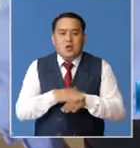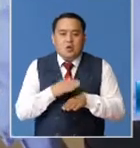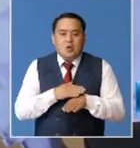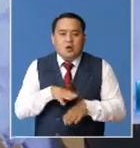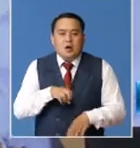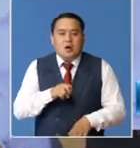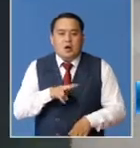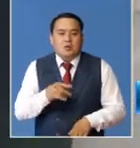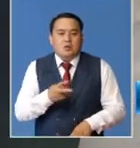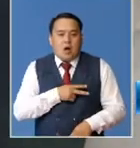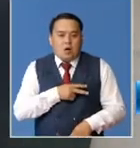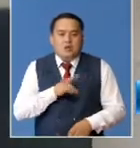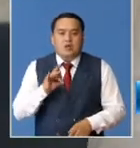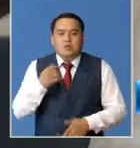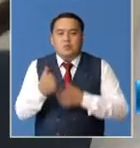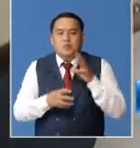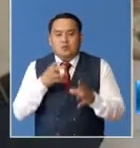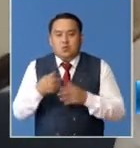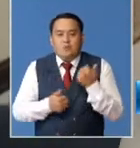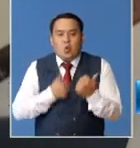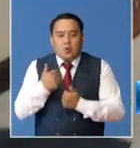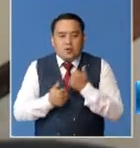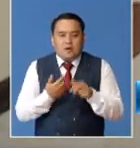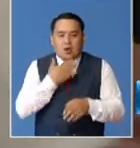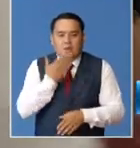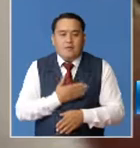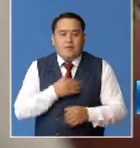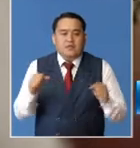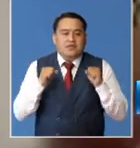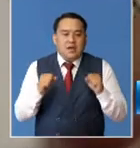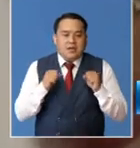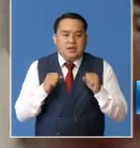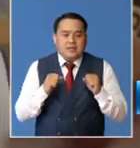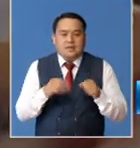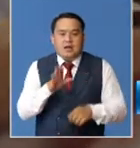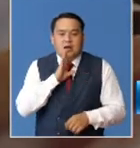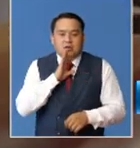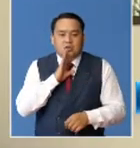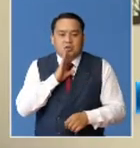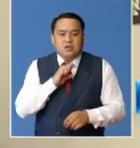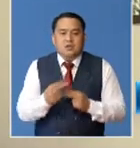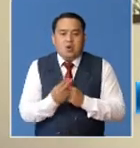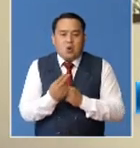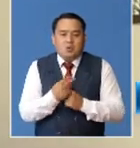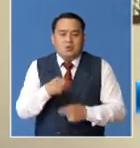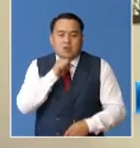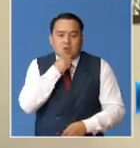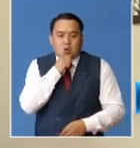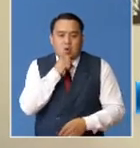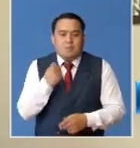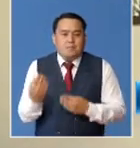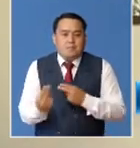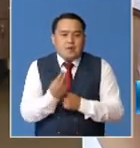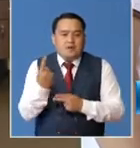Акикат Лязат, лауреат республиканских и международных конкурсов. Любовь к национальному инструменту девушки привил дедушка. Он ее первый